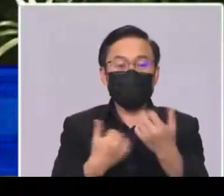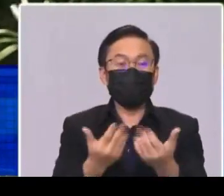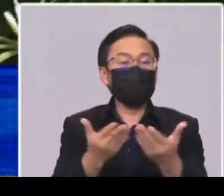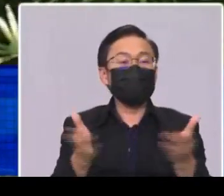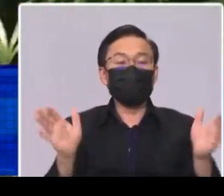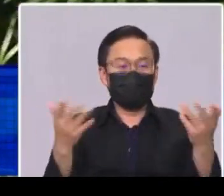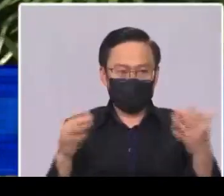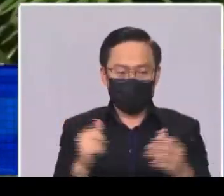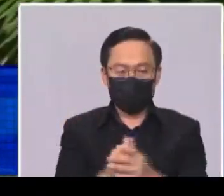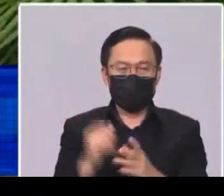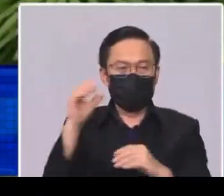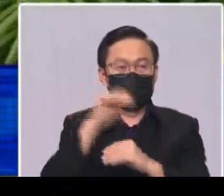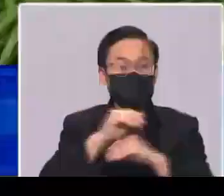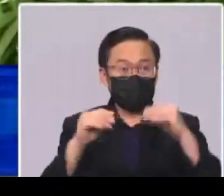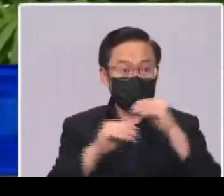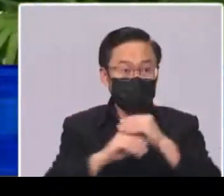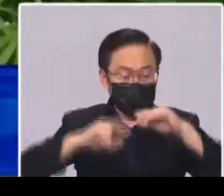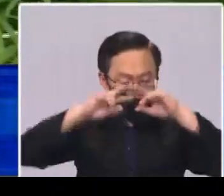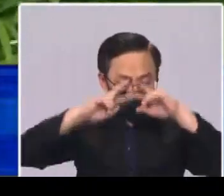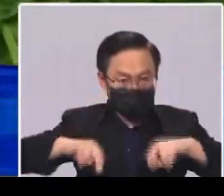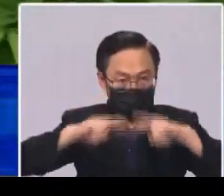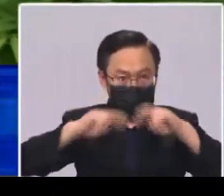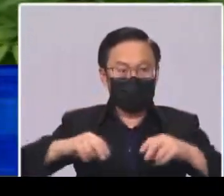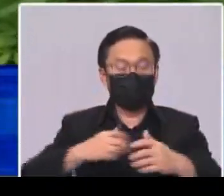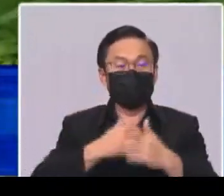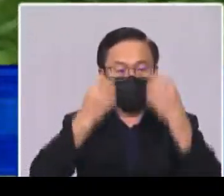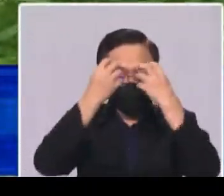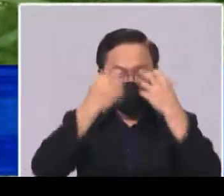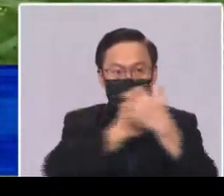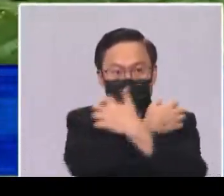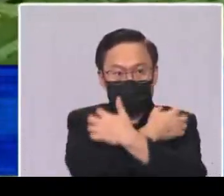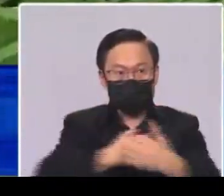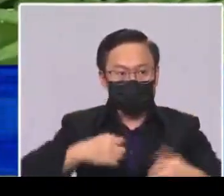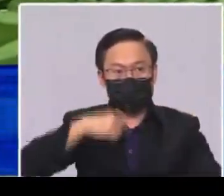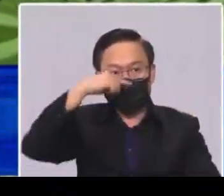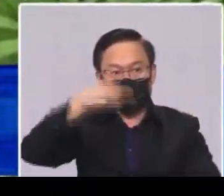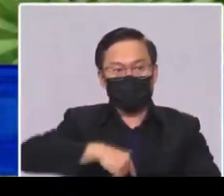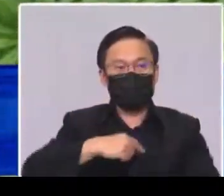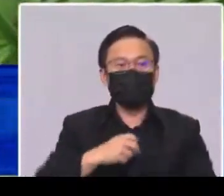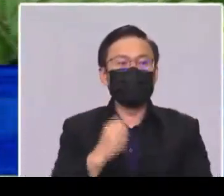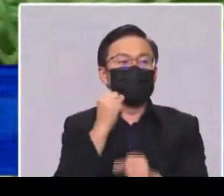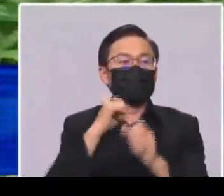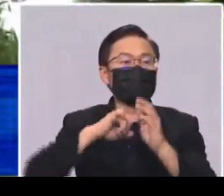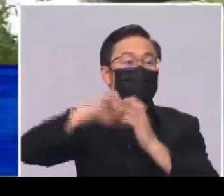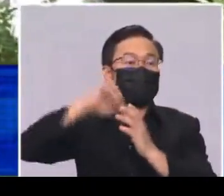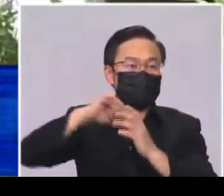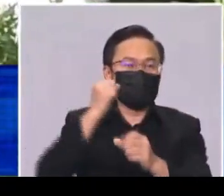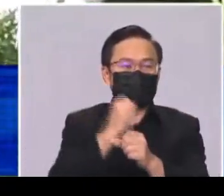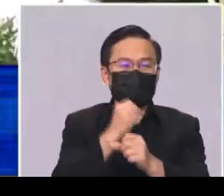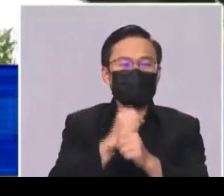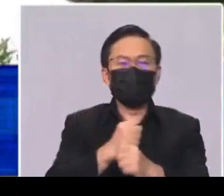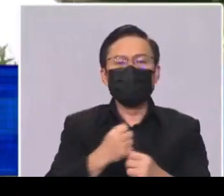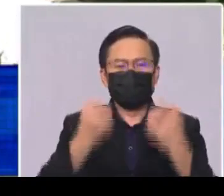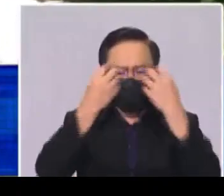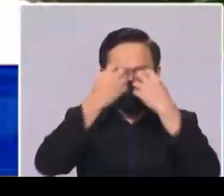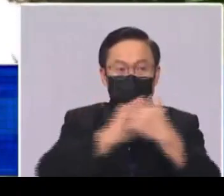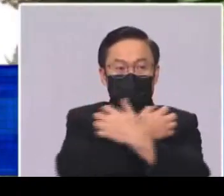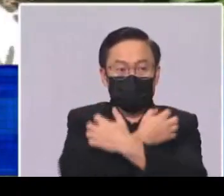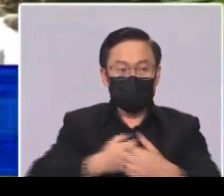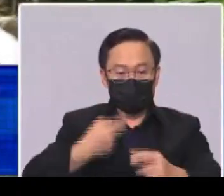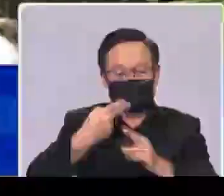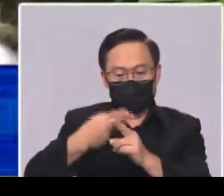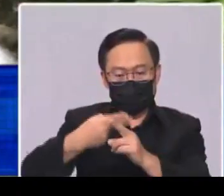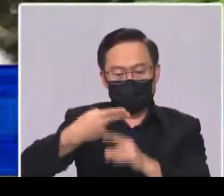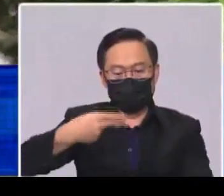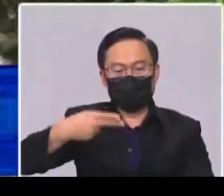ทางโครงการวิจัยและจัดแสดงแพนด้าแห่งประเทศไทยนะที่จะสัตว์เชียงใหม่เนี่ยเขาเอามีแพนด้าหลินฮุ่ยออกมาสู่ส่วนจะ